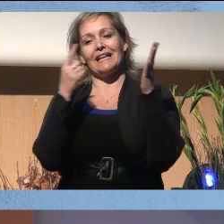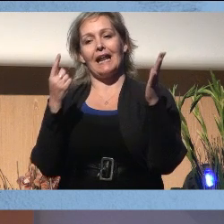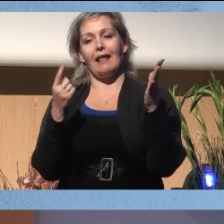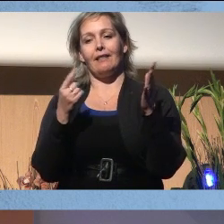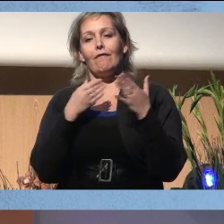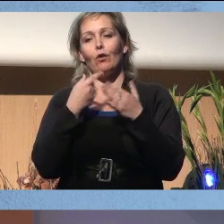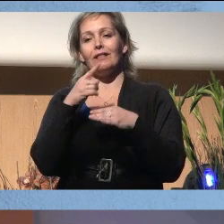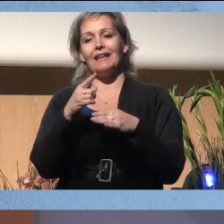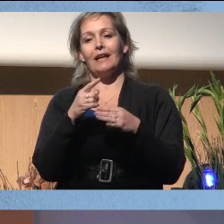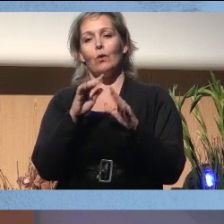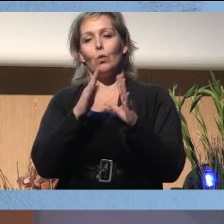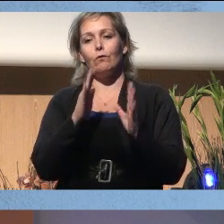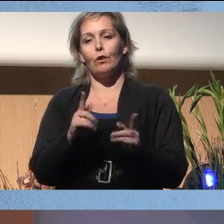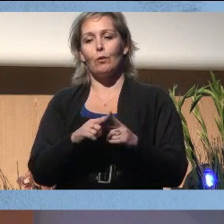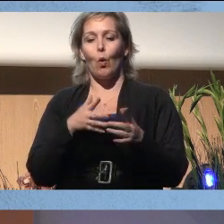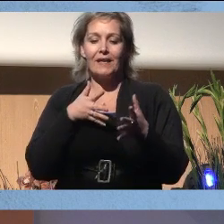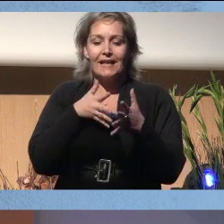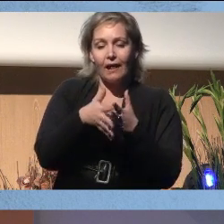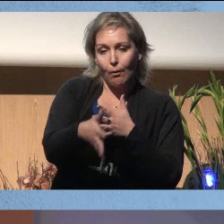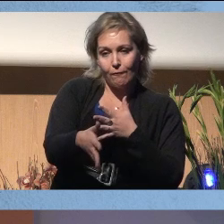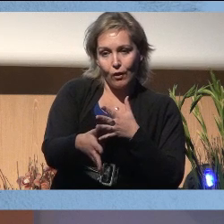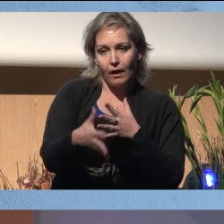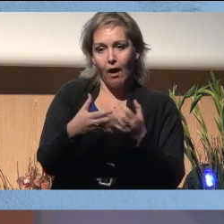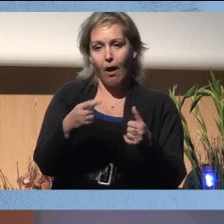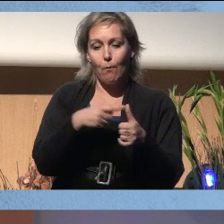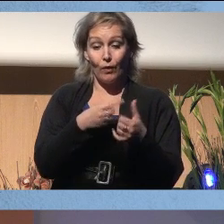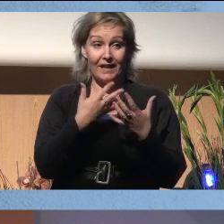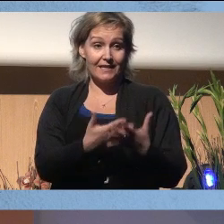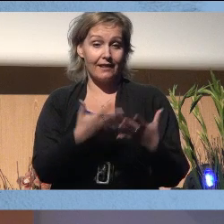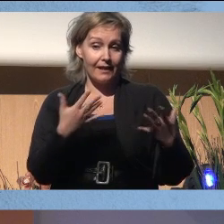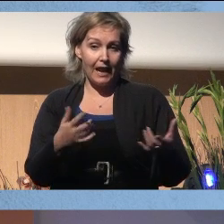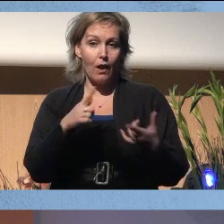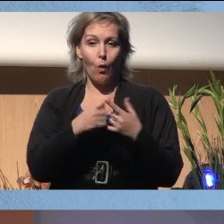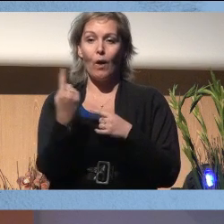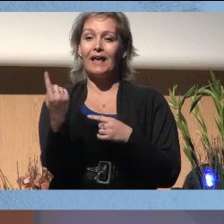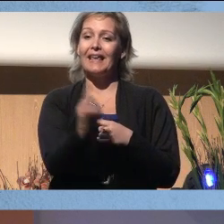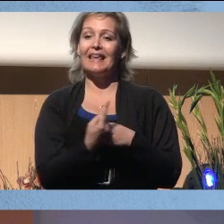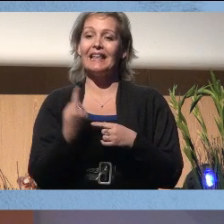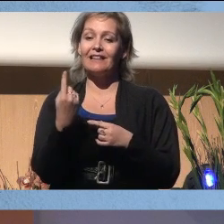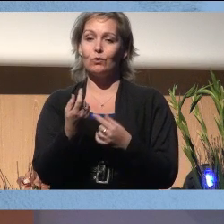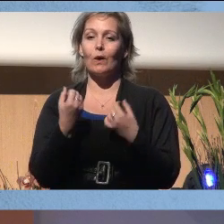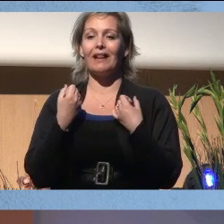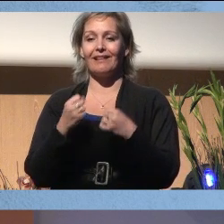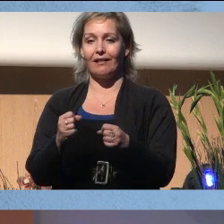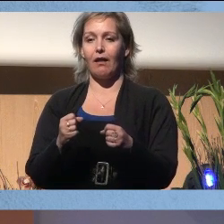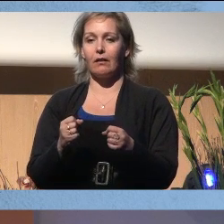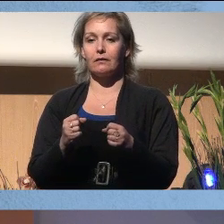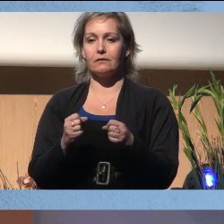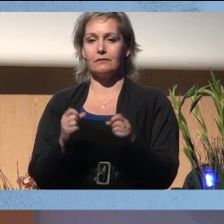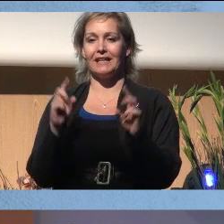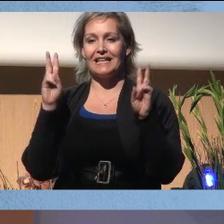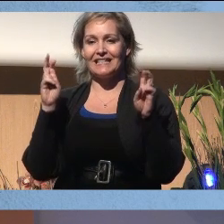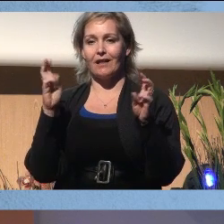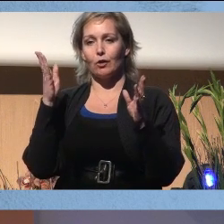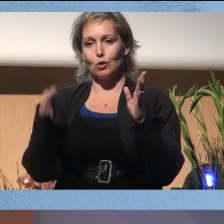i forhold til utforming og gjennomføring av både generelle og individuelle tiltak. Sitat slutt.